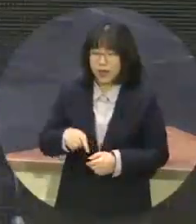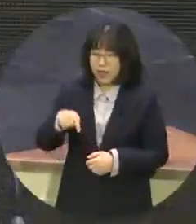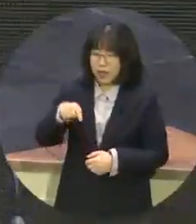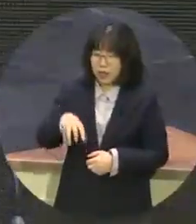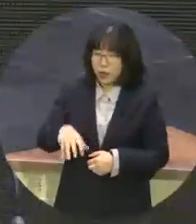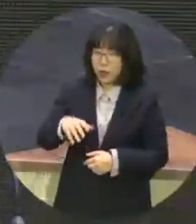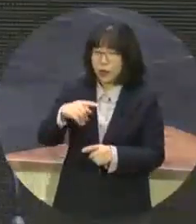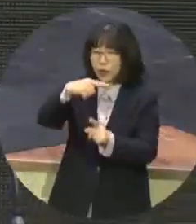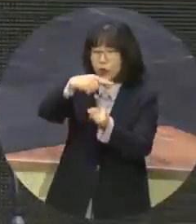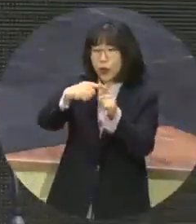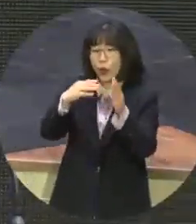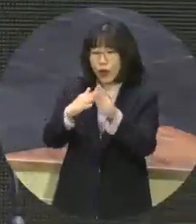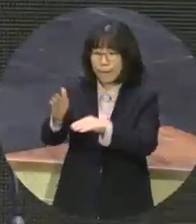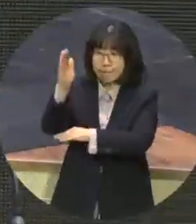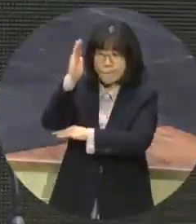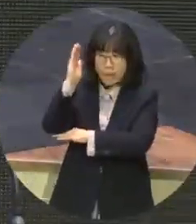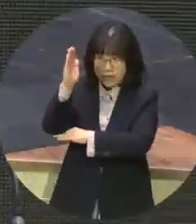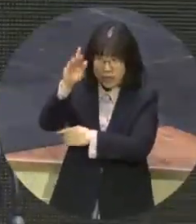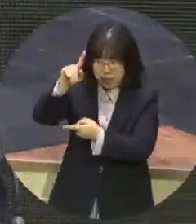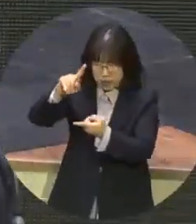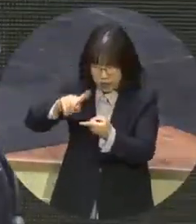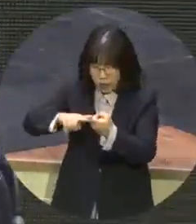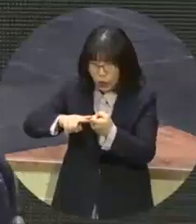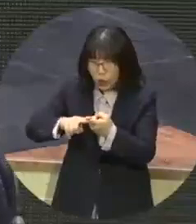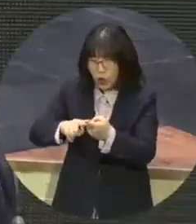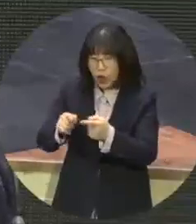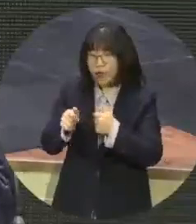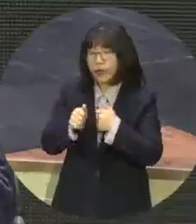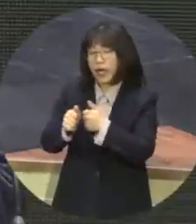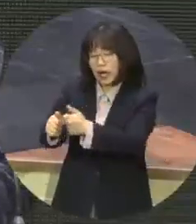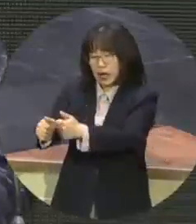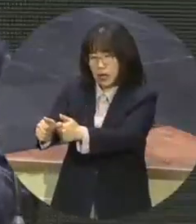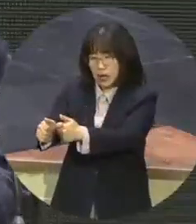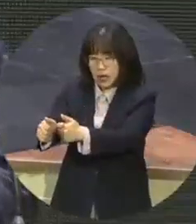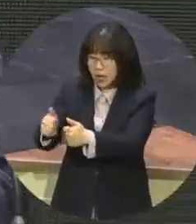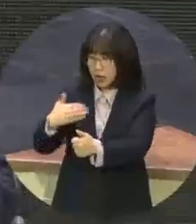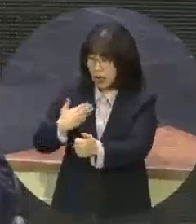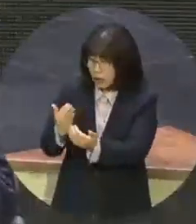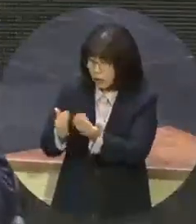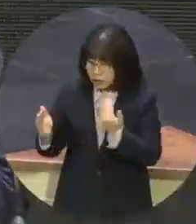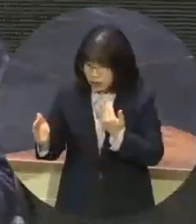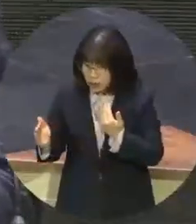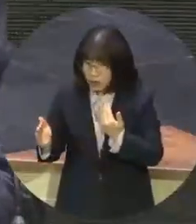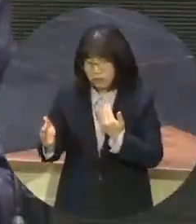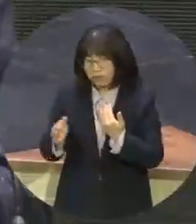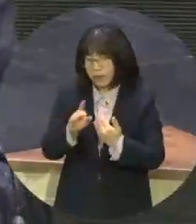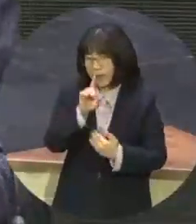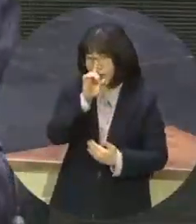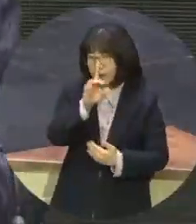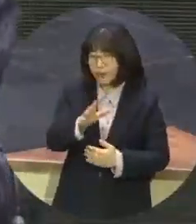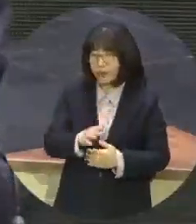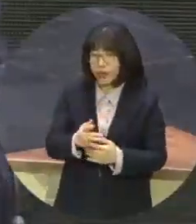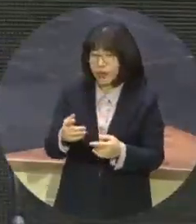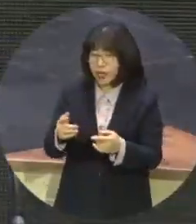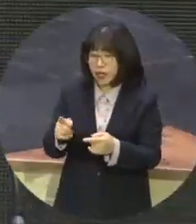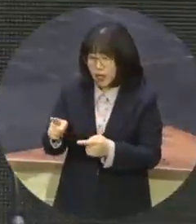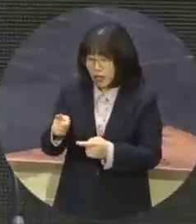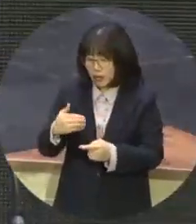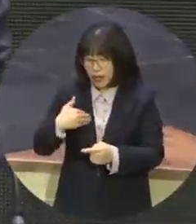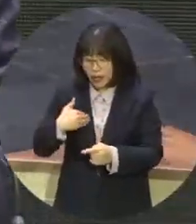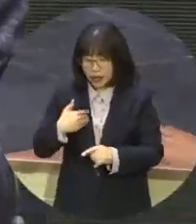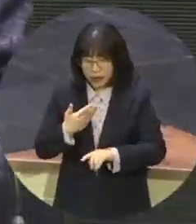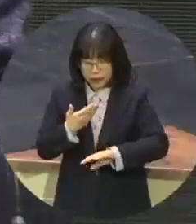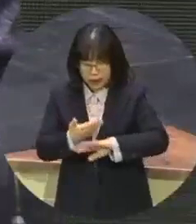교회의 흐름을 같이 타고 왔어요. 내하고 맞다 안 맞다 그거는 그러지 마세요. 그거는 아무 필요 없는 거예요. 이 하나님의